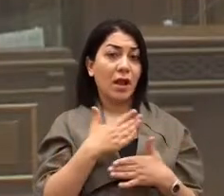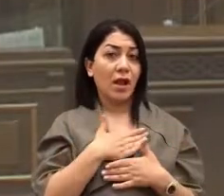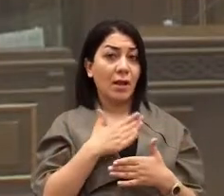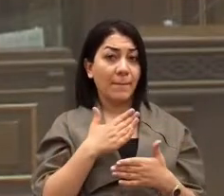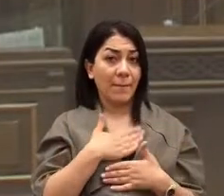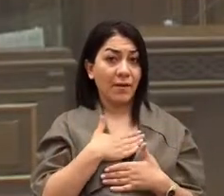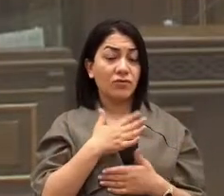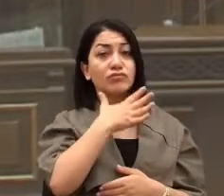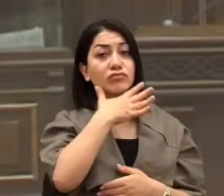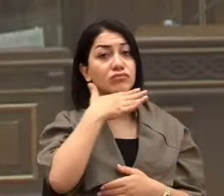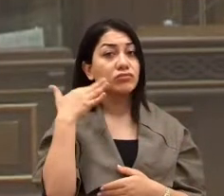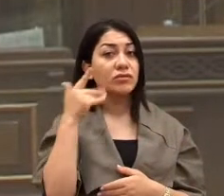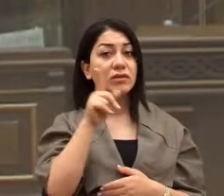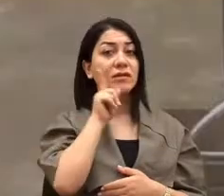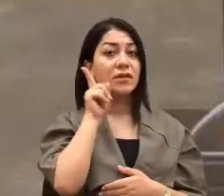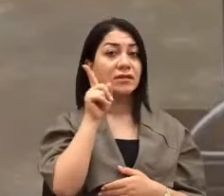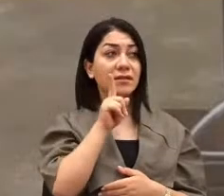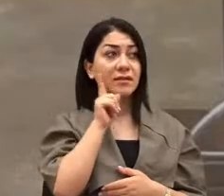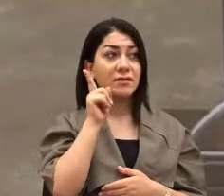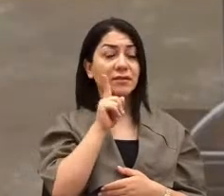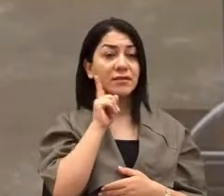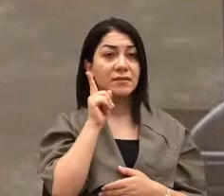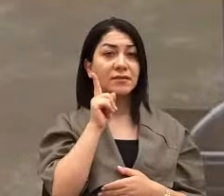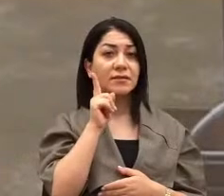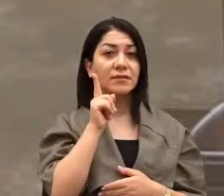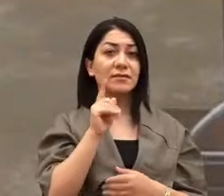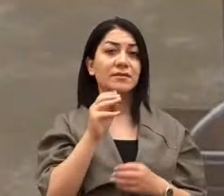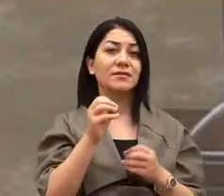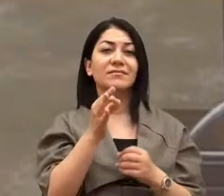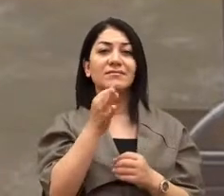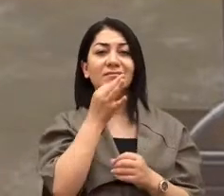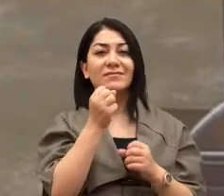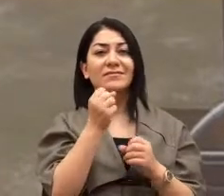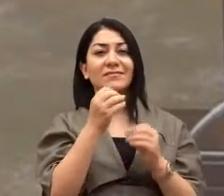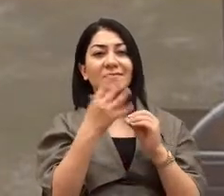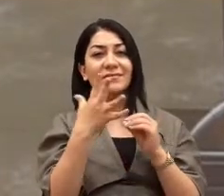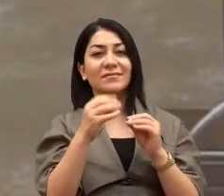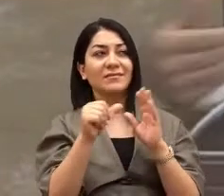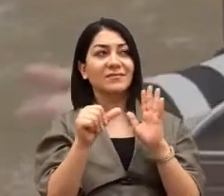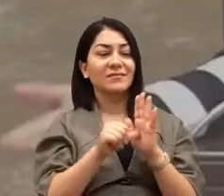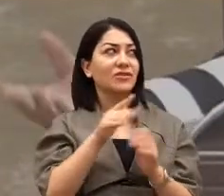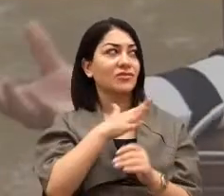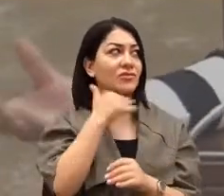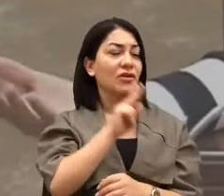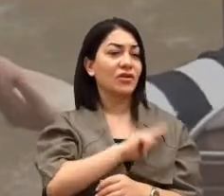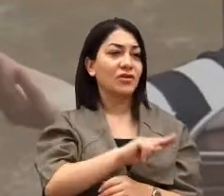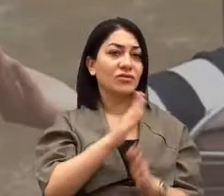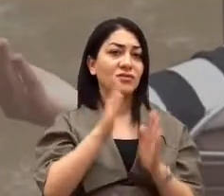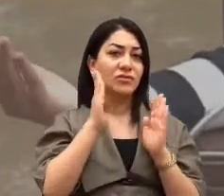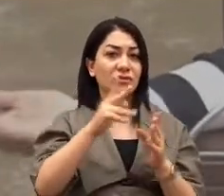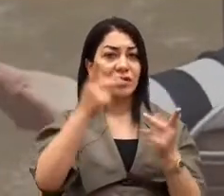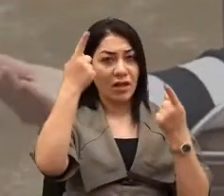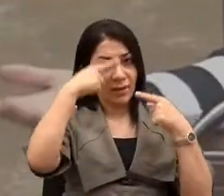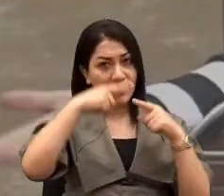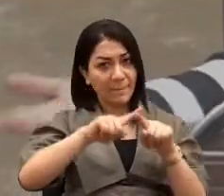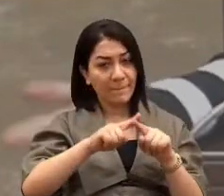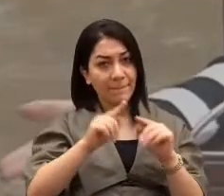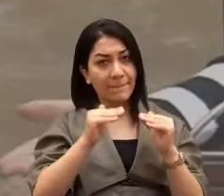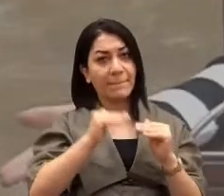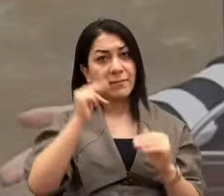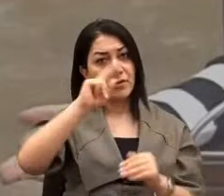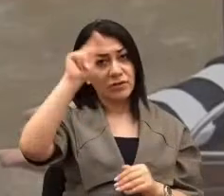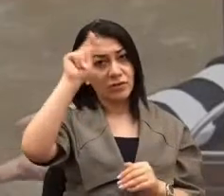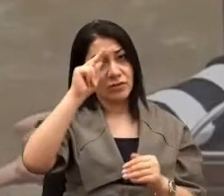կամավորներից գերակշռում են երիտասարդները և դեռահասները, քանի որ շատերի աշխատանքը նպատակաուղված է բուհերում բարձրագույն